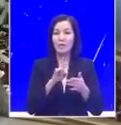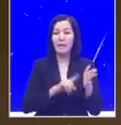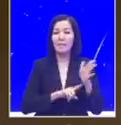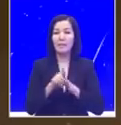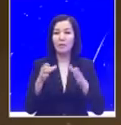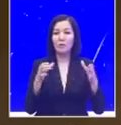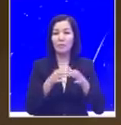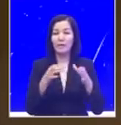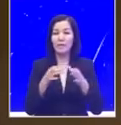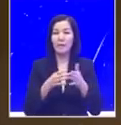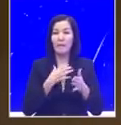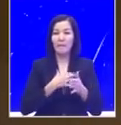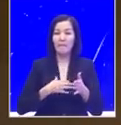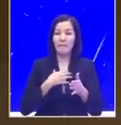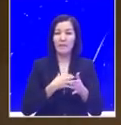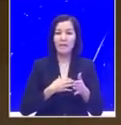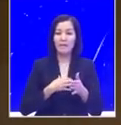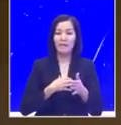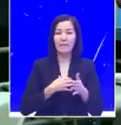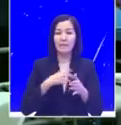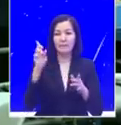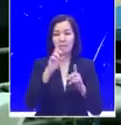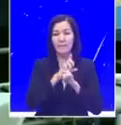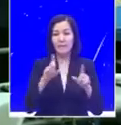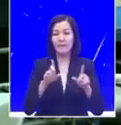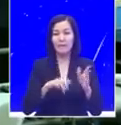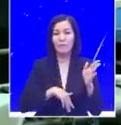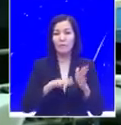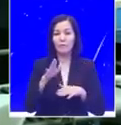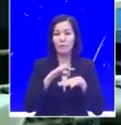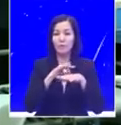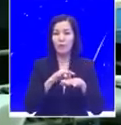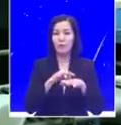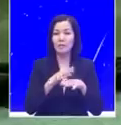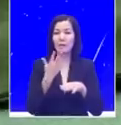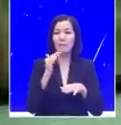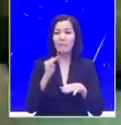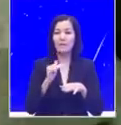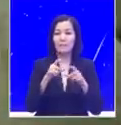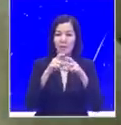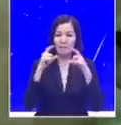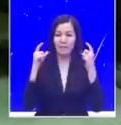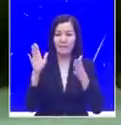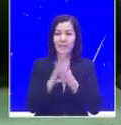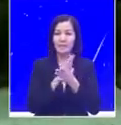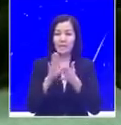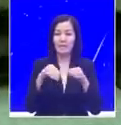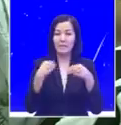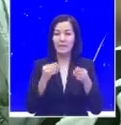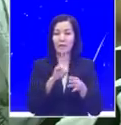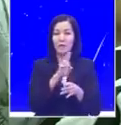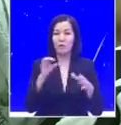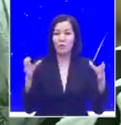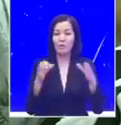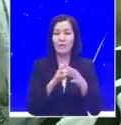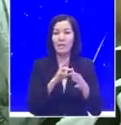ұйымы мемлекеттік маңызы бар мекемелердің қызметін үздік жүргізетін мамандарға 5000 дана маска тегін таратты. Сонымен қатар Нұротандық